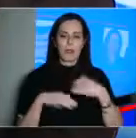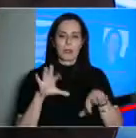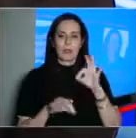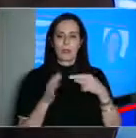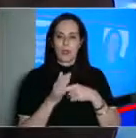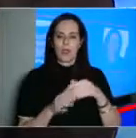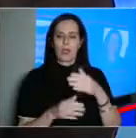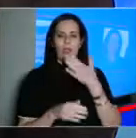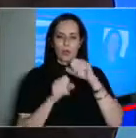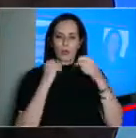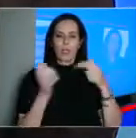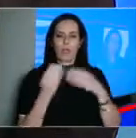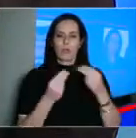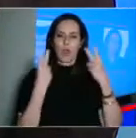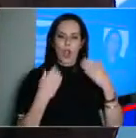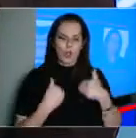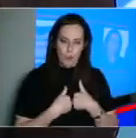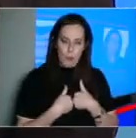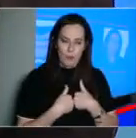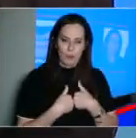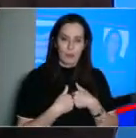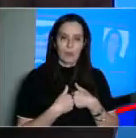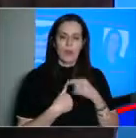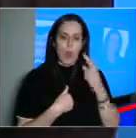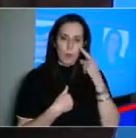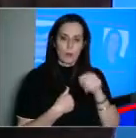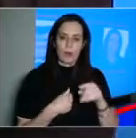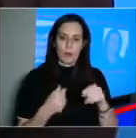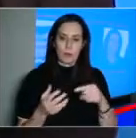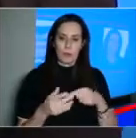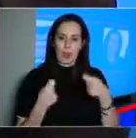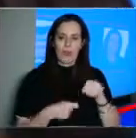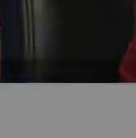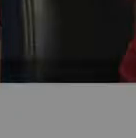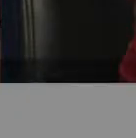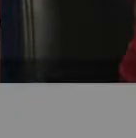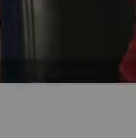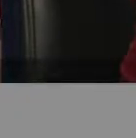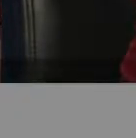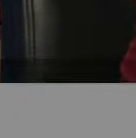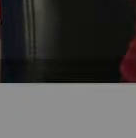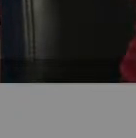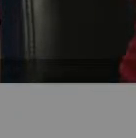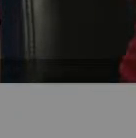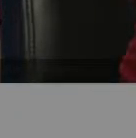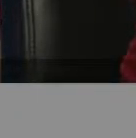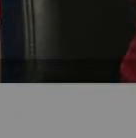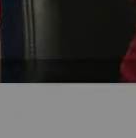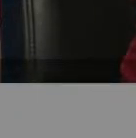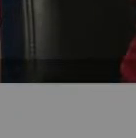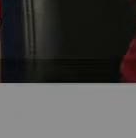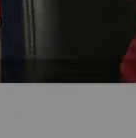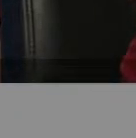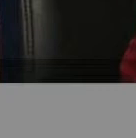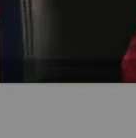למשל ליהדות התורה, כי הדברים שחשובים לי באים לידי ביטוי על ידי חברי הכנסת החרדים. והם,